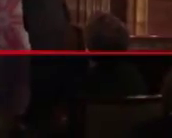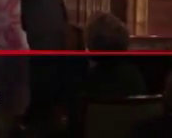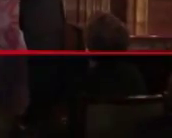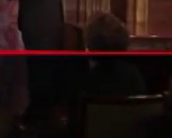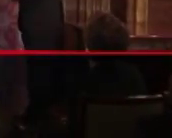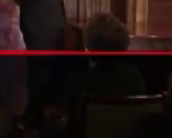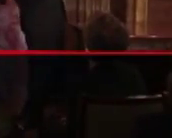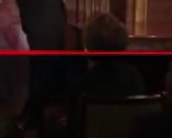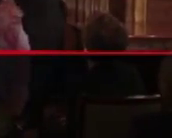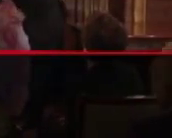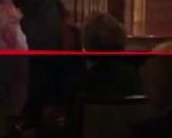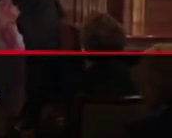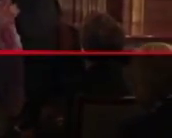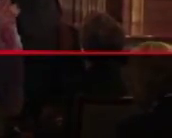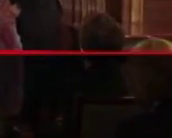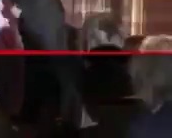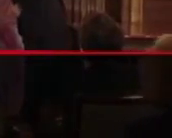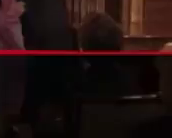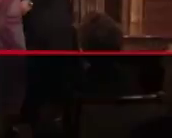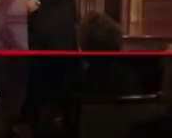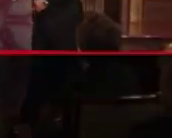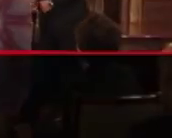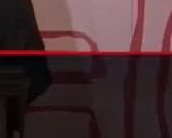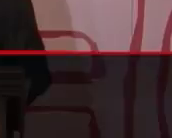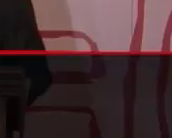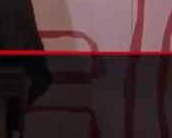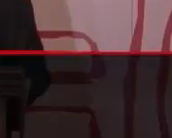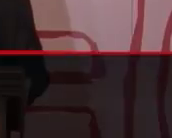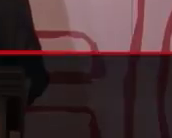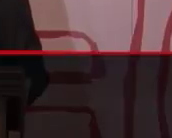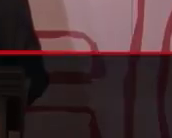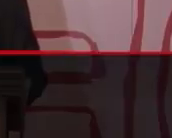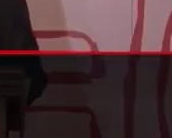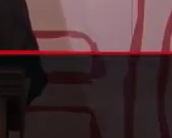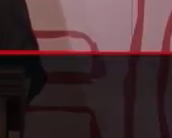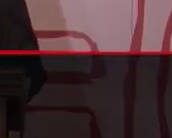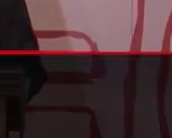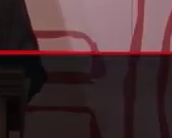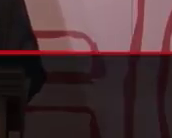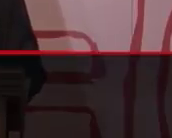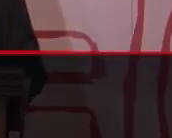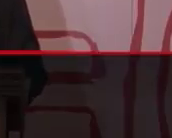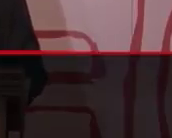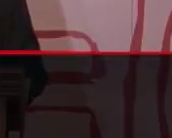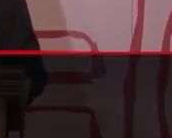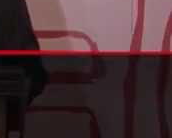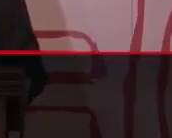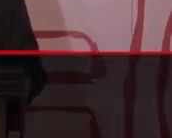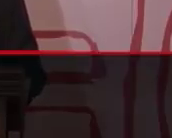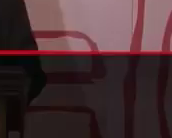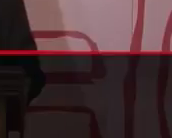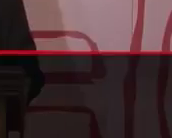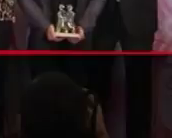edizio honetan sarituak Zaregin eta Kain Eskatilen Euskadiko elkartea, Bermeoko Neskatila eta Zaregin autonomoen elkartea eta